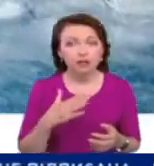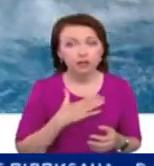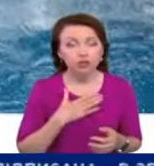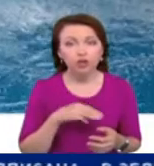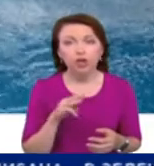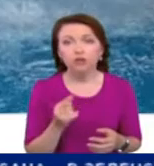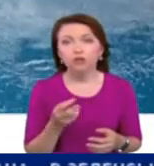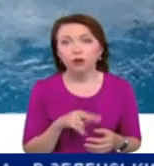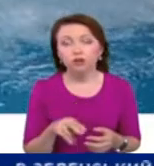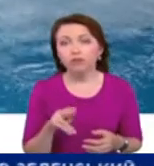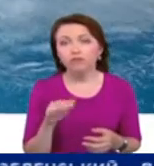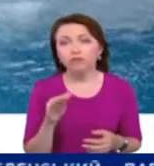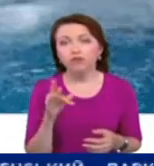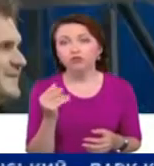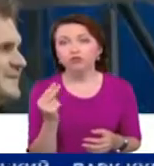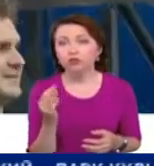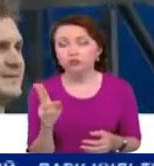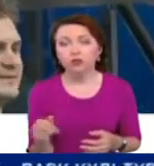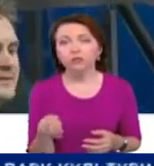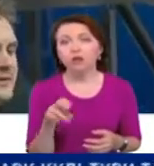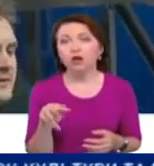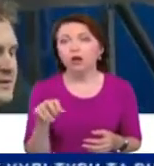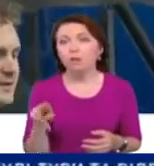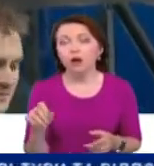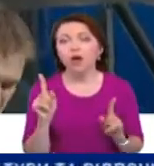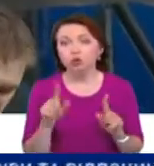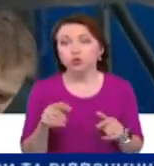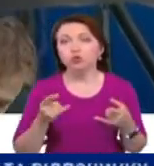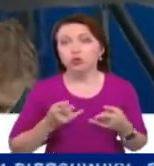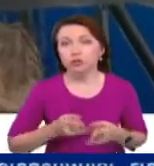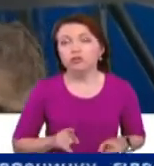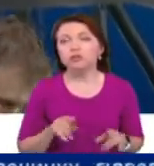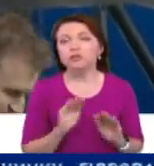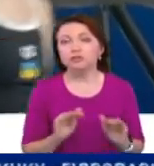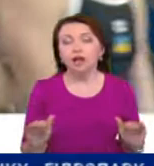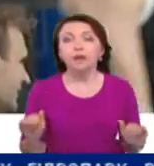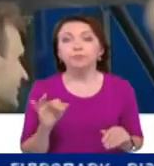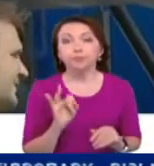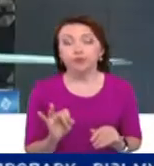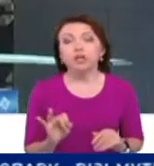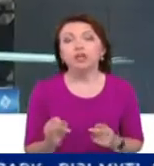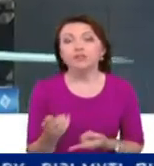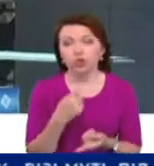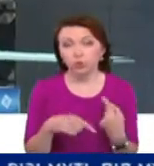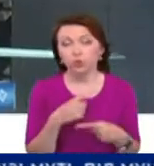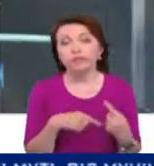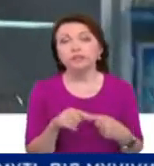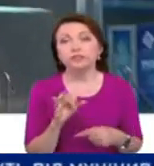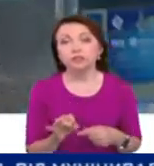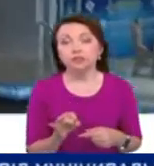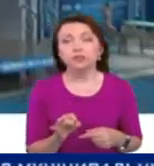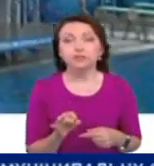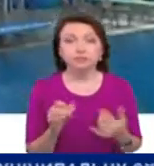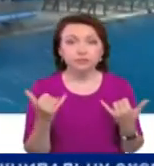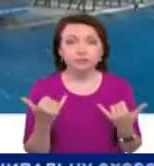Тани Каньют и Франческа Делапе. Они тоже родили детей и вернулись. И сейчас